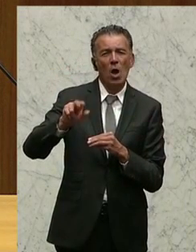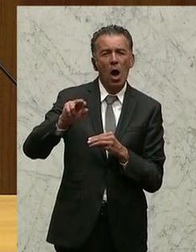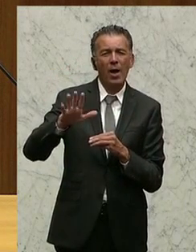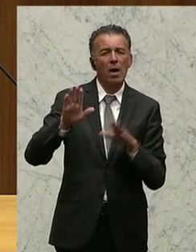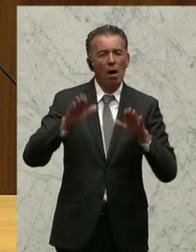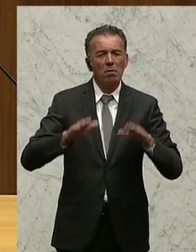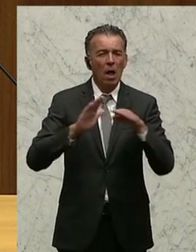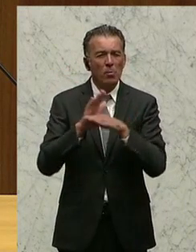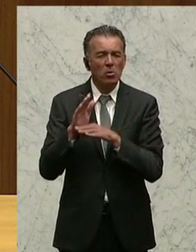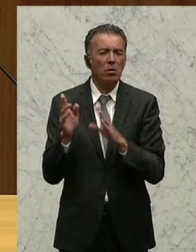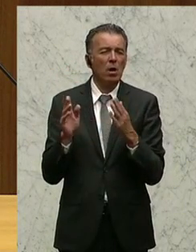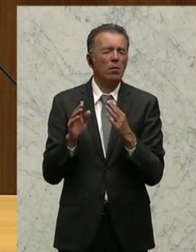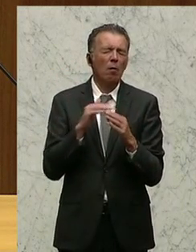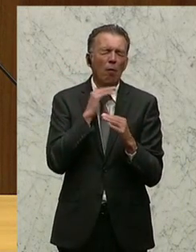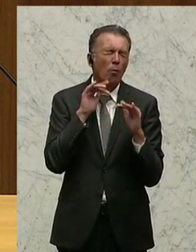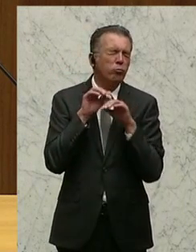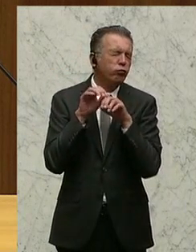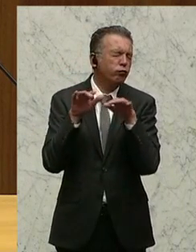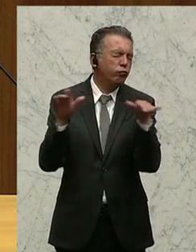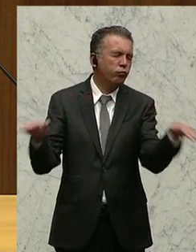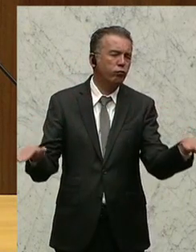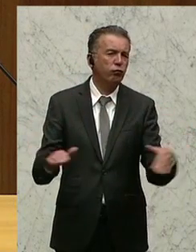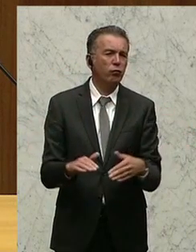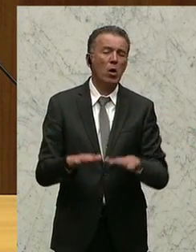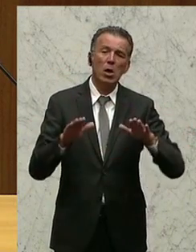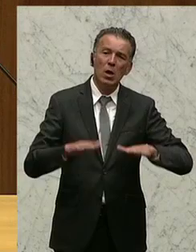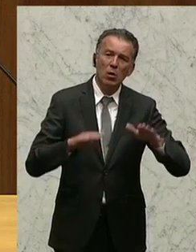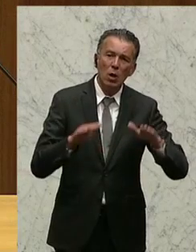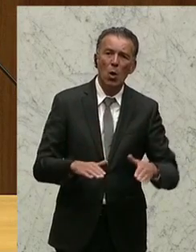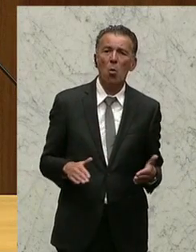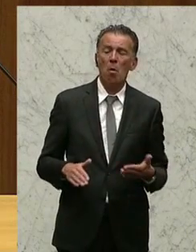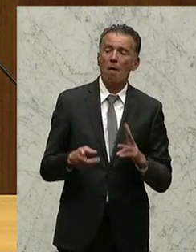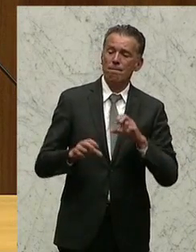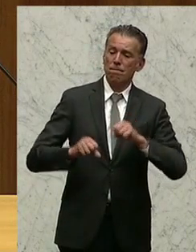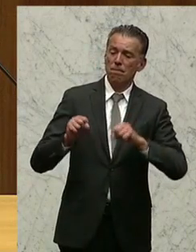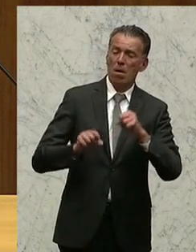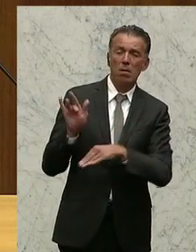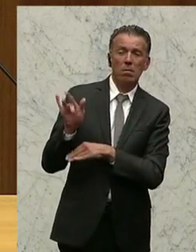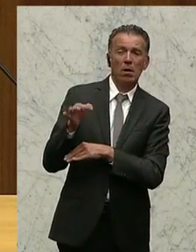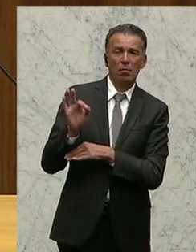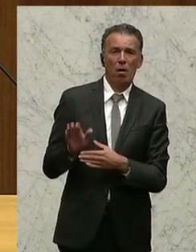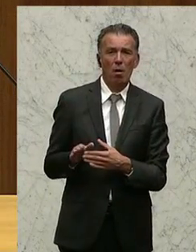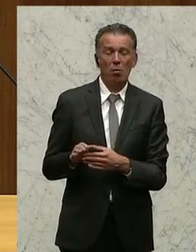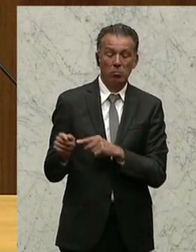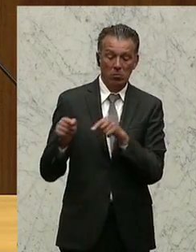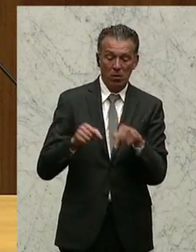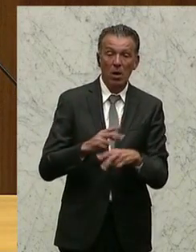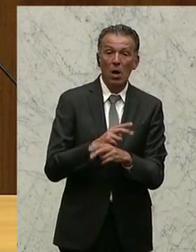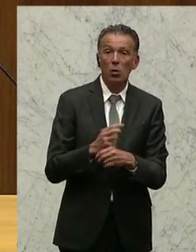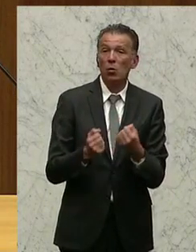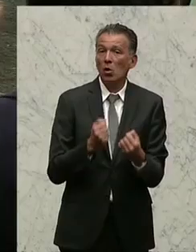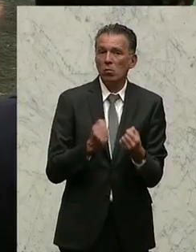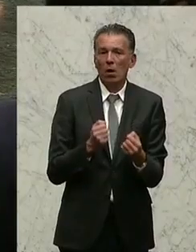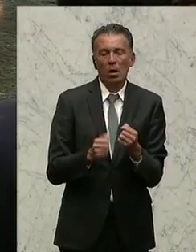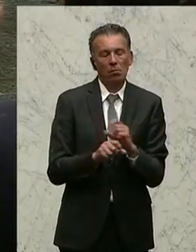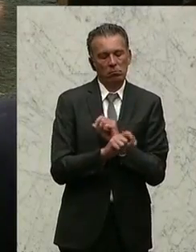Dass gläubige Muslime, die sich entsprechend ihrer Religion den Frauen gegenüber verhalten, in Österreich Schwierigkeiten bekommen, ist auch